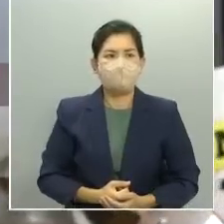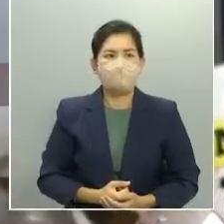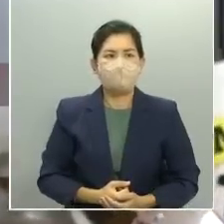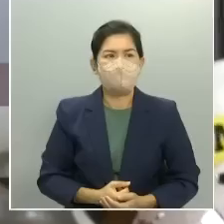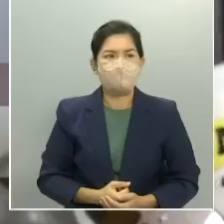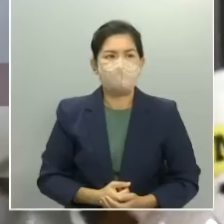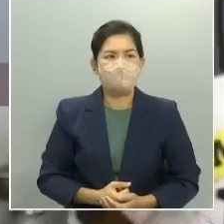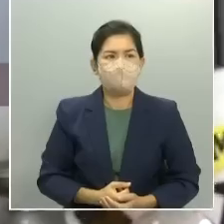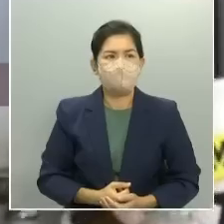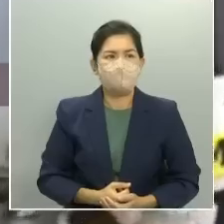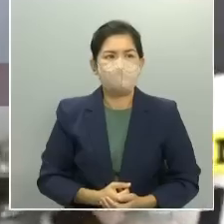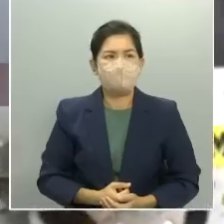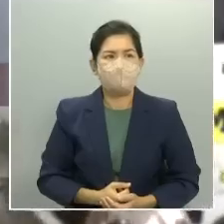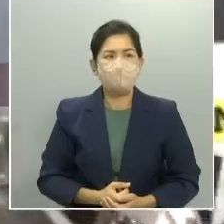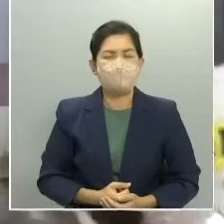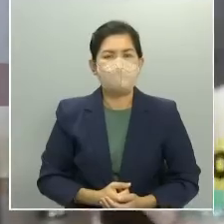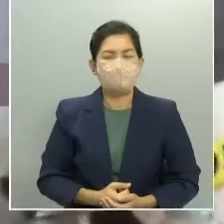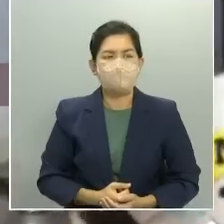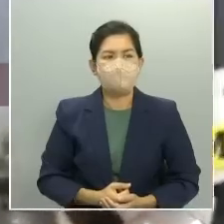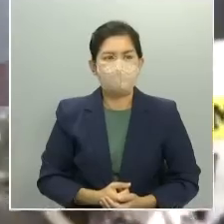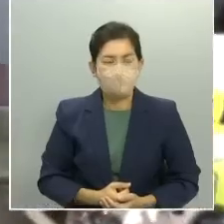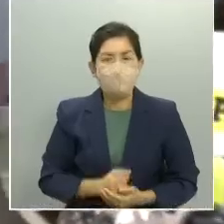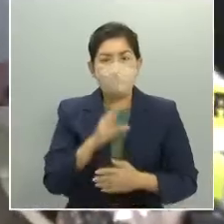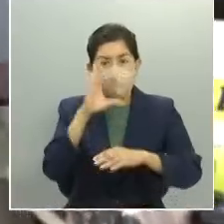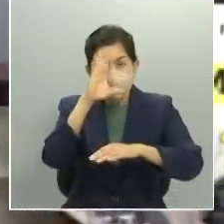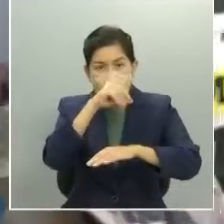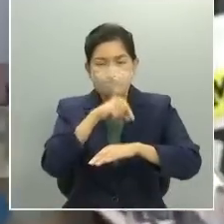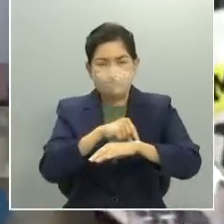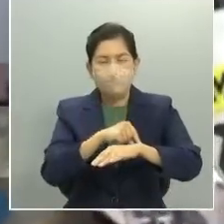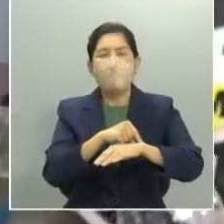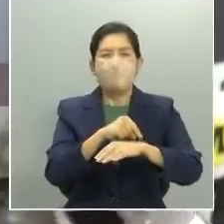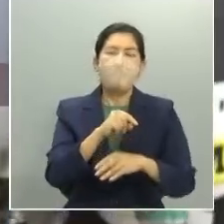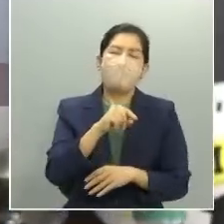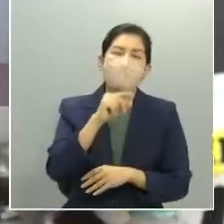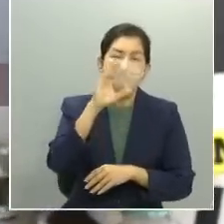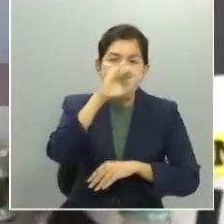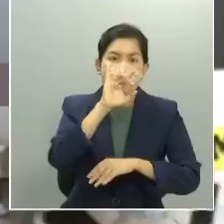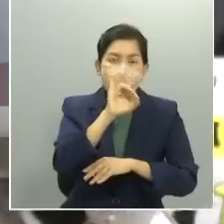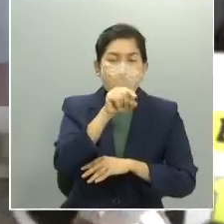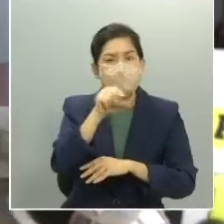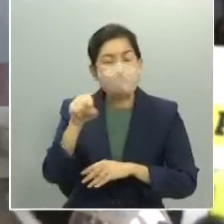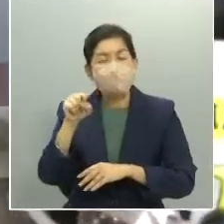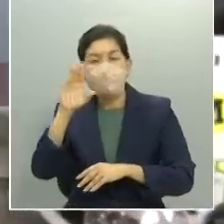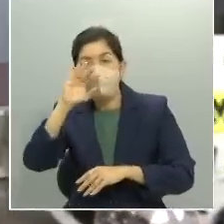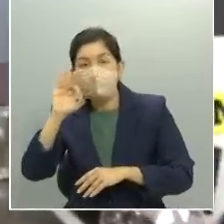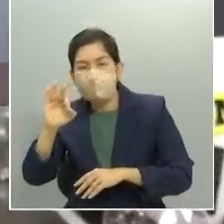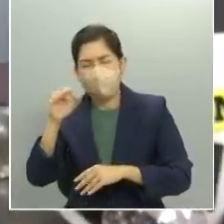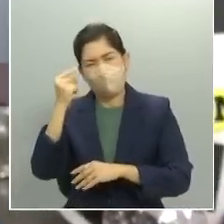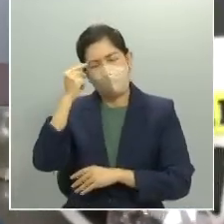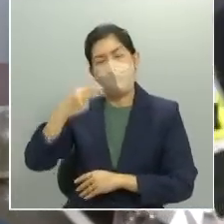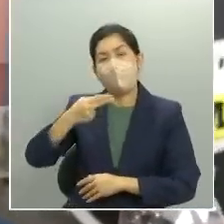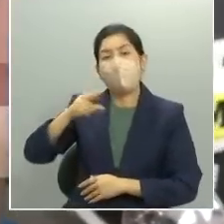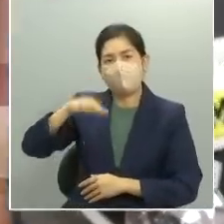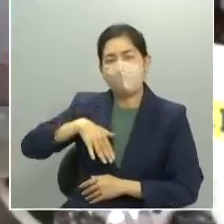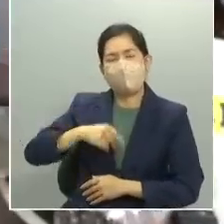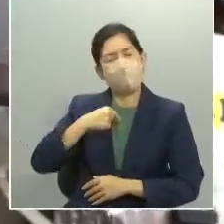ก็ว่าเขาทำมาประมาณ 2-3 ทุ่มเนี่ยเขาจะมาบ้านนะนึกว่ามาใช่ไหมล่ะเสียงดังกุ๊ก